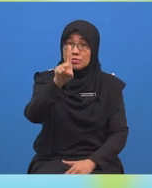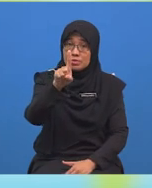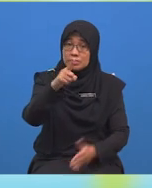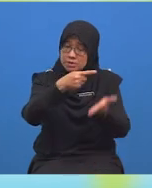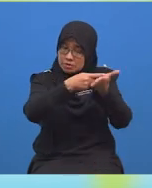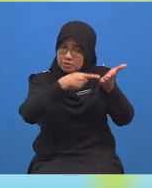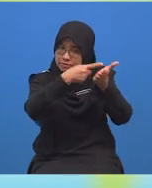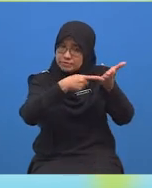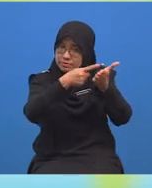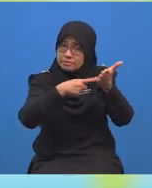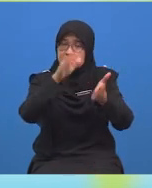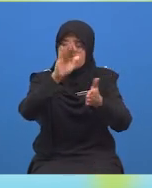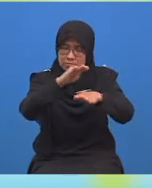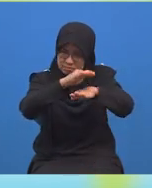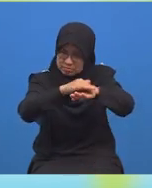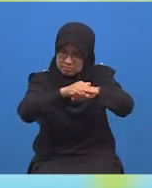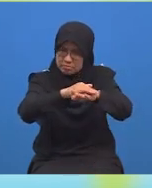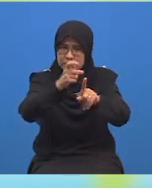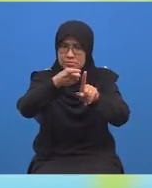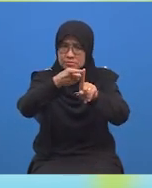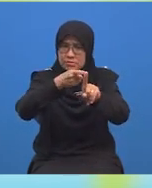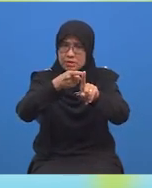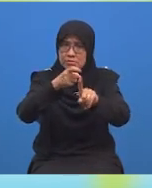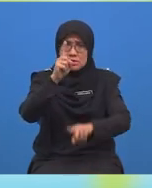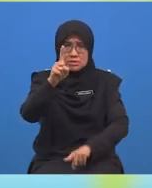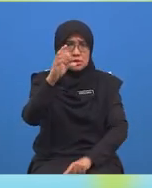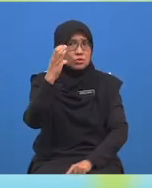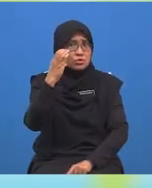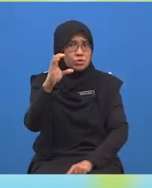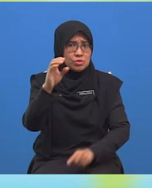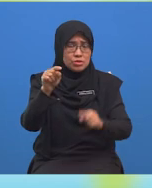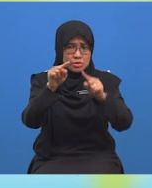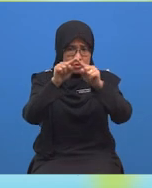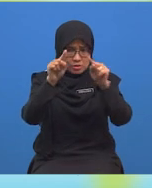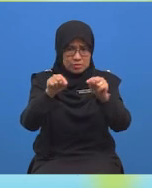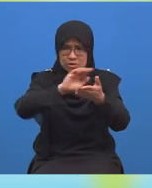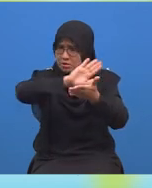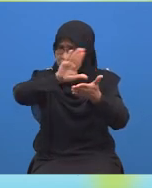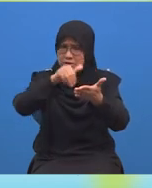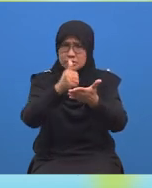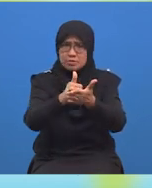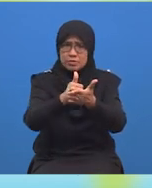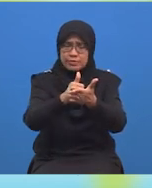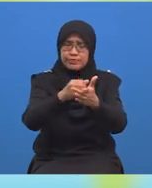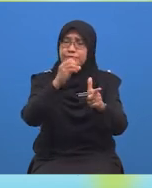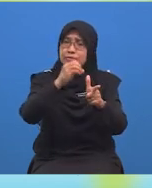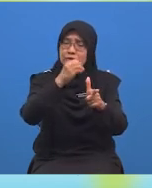berlorek yang bertindih daripada 100 petak keseluruhan atau